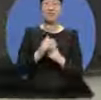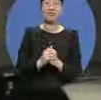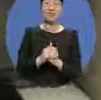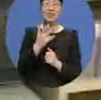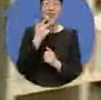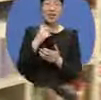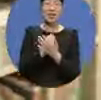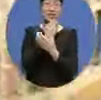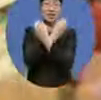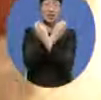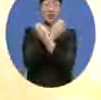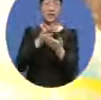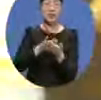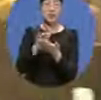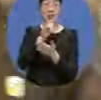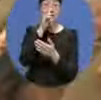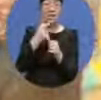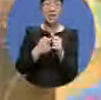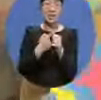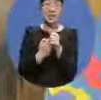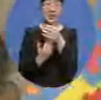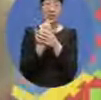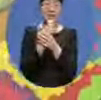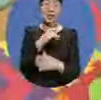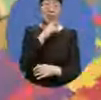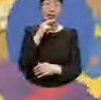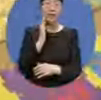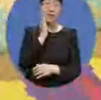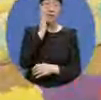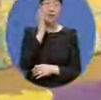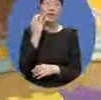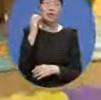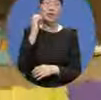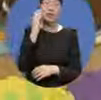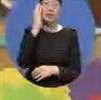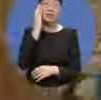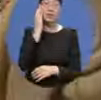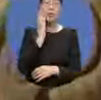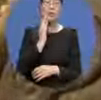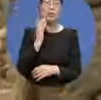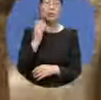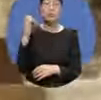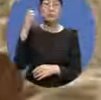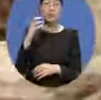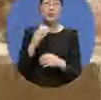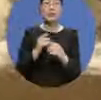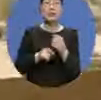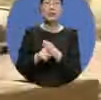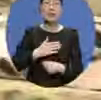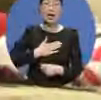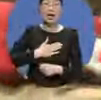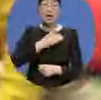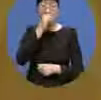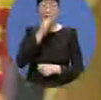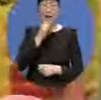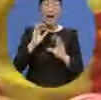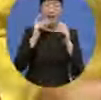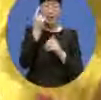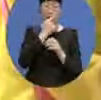영어로 신호등 놀이를 하며 자연스럽게 빨간불과 초록불의 뜻을 알게 되는 아이들. 아이들의 얼굴엔 제법